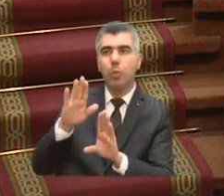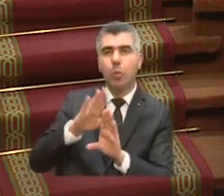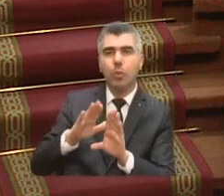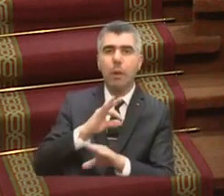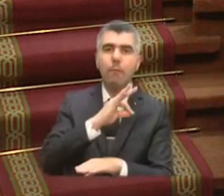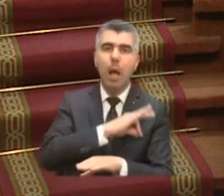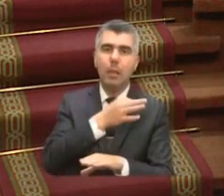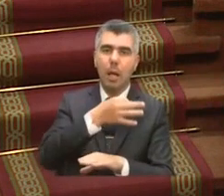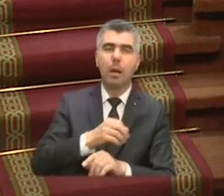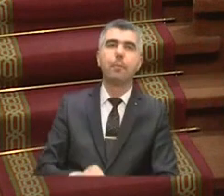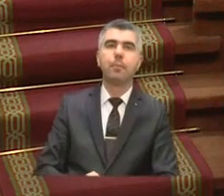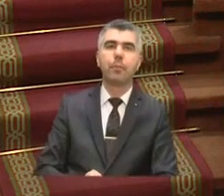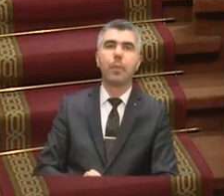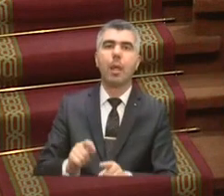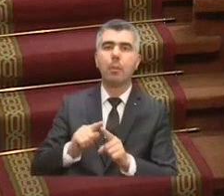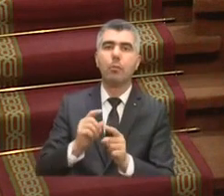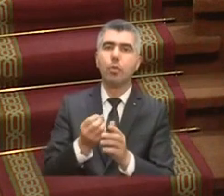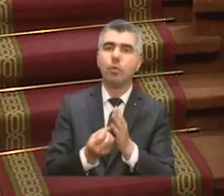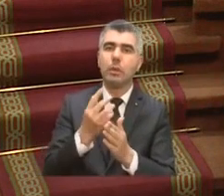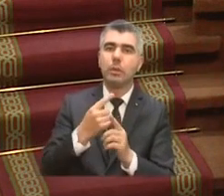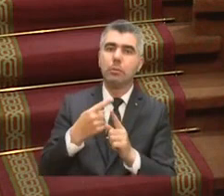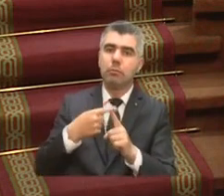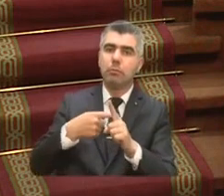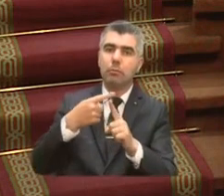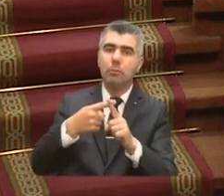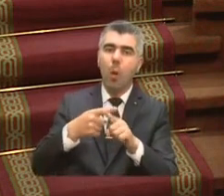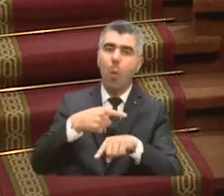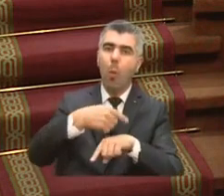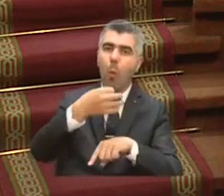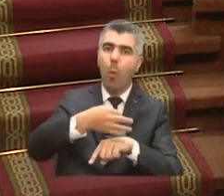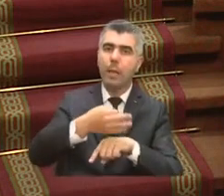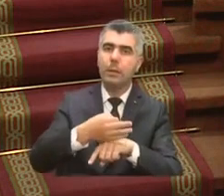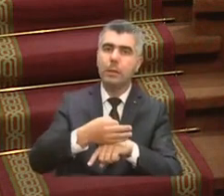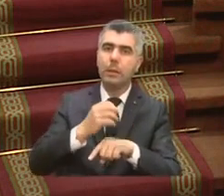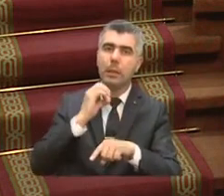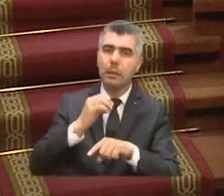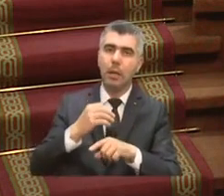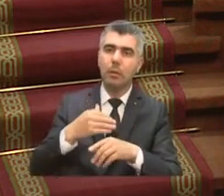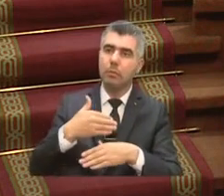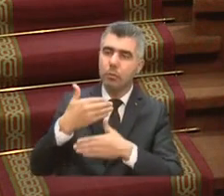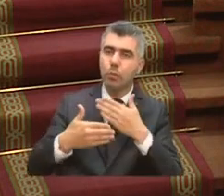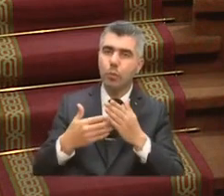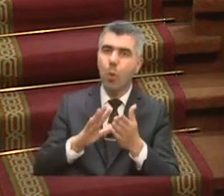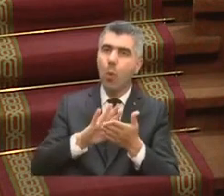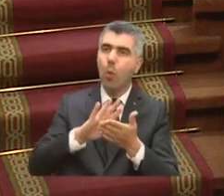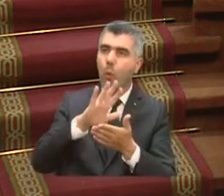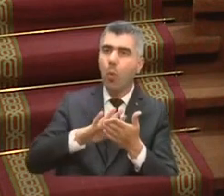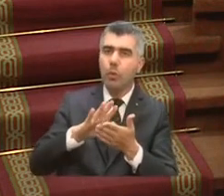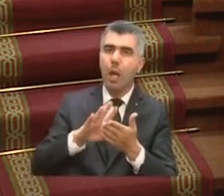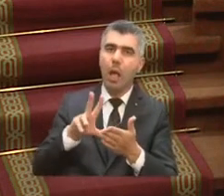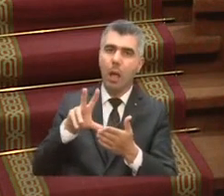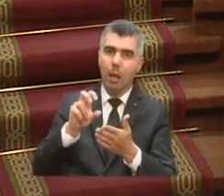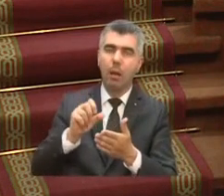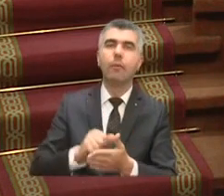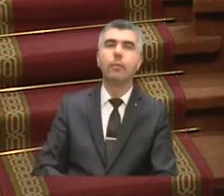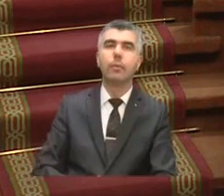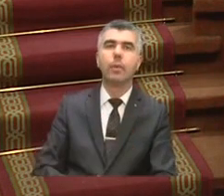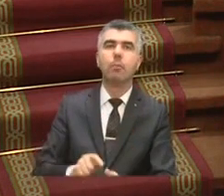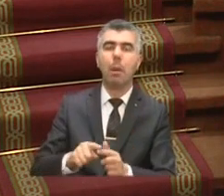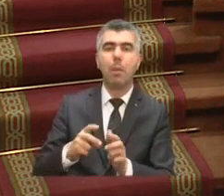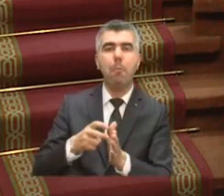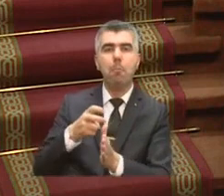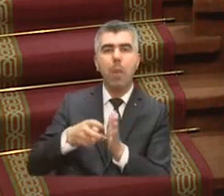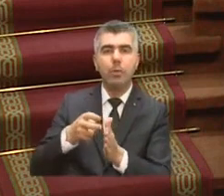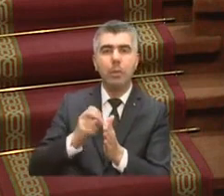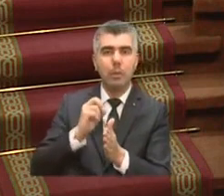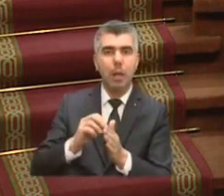من تسجيل قفزه نوعيه في انتظام القطارات واحدث تحسنا ملحوظا في مؤشر رضا الزبناء. على مستوى القطارات